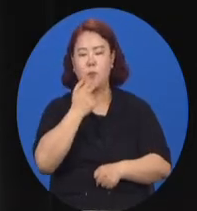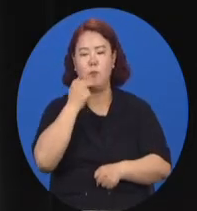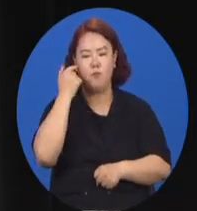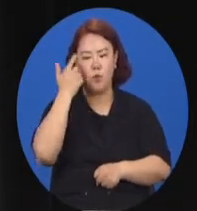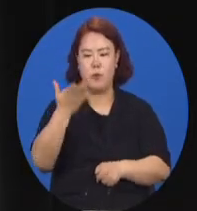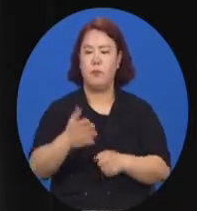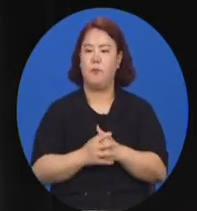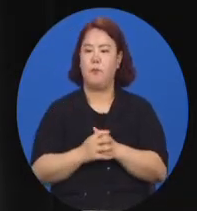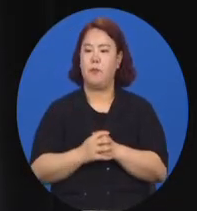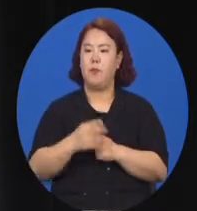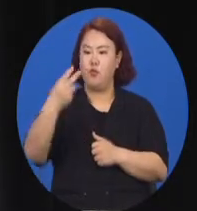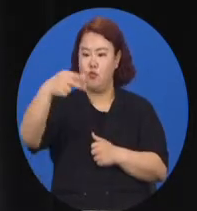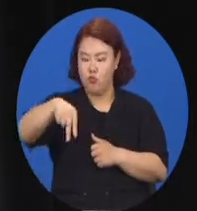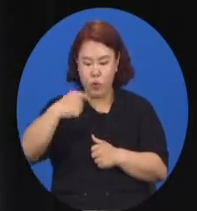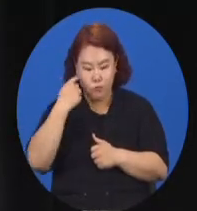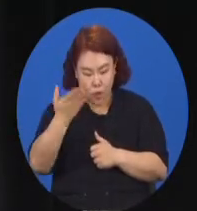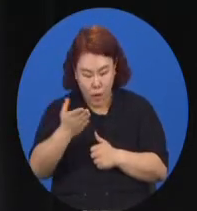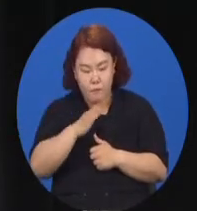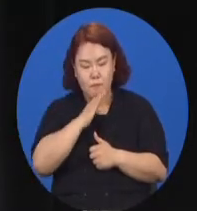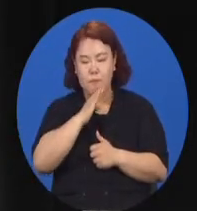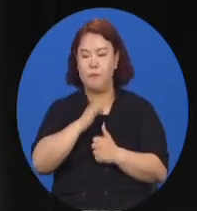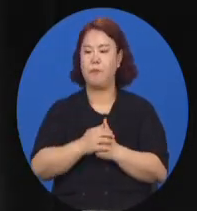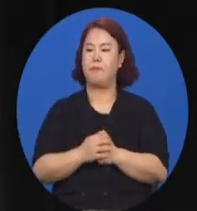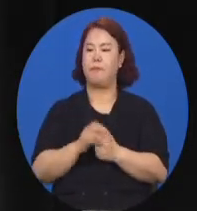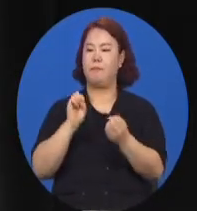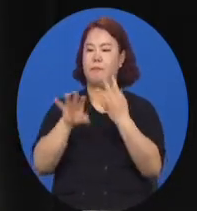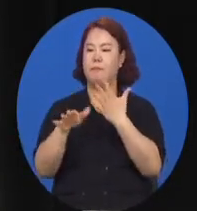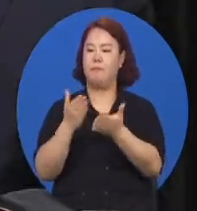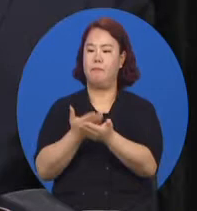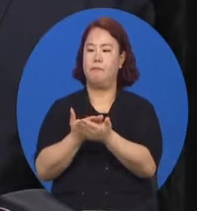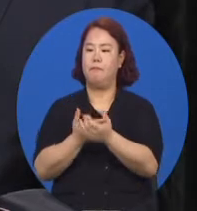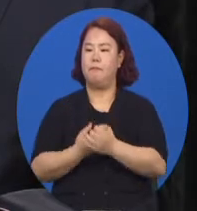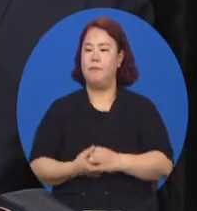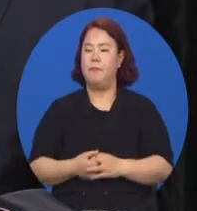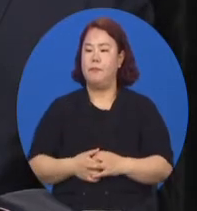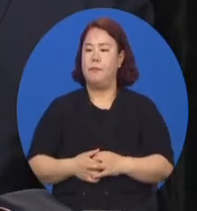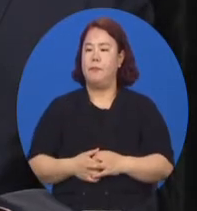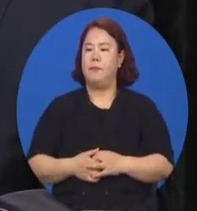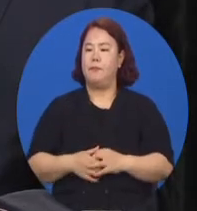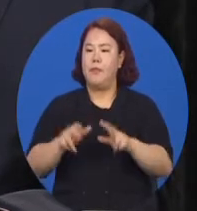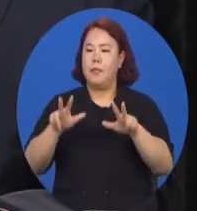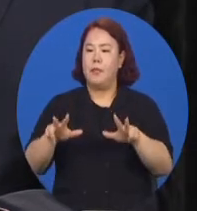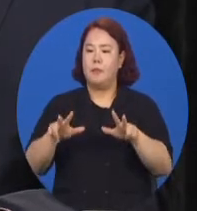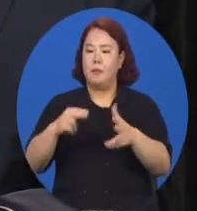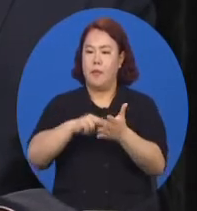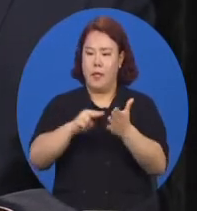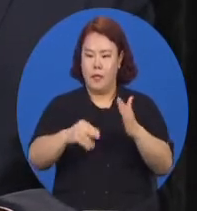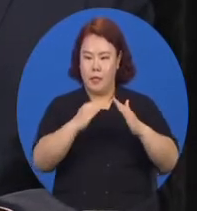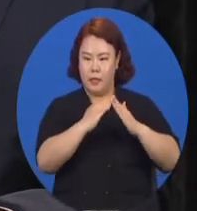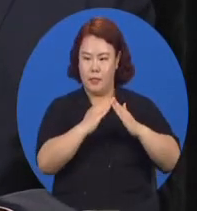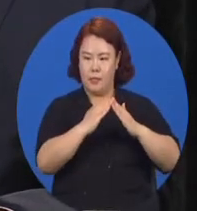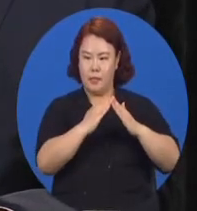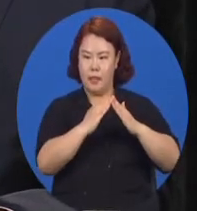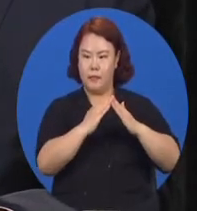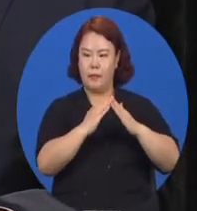류한우 후보께 질문하신 건가요? 네. 예. 답변해 주실까요? 예. 지금 우리 단양은